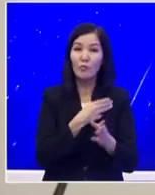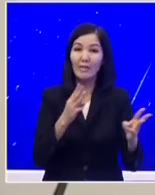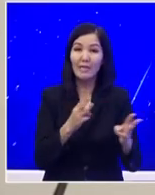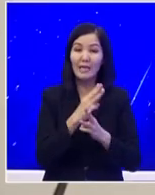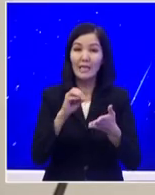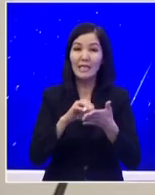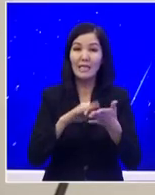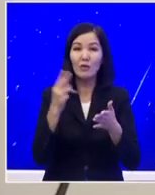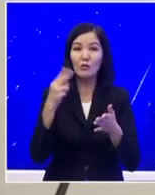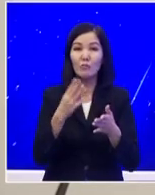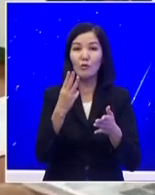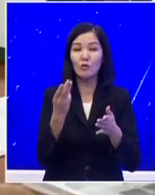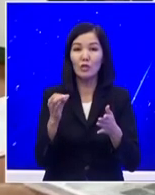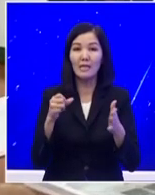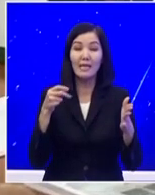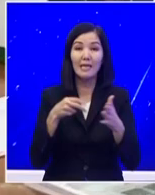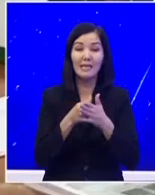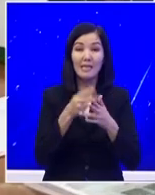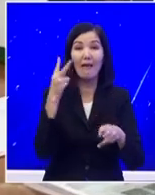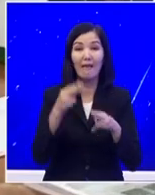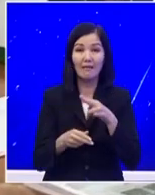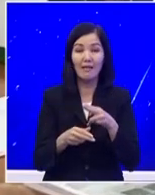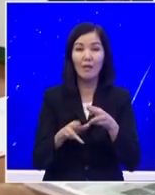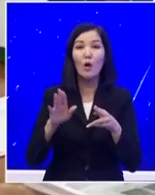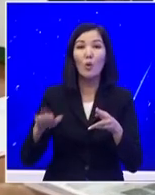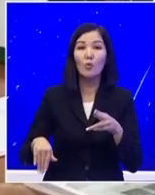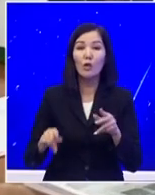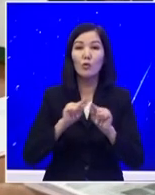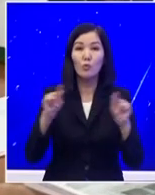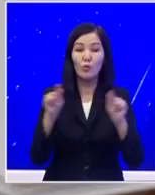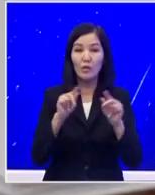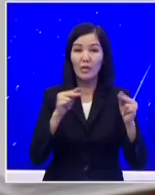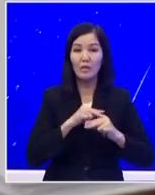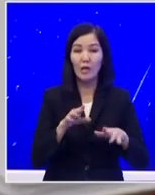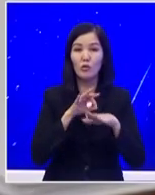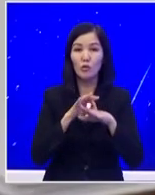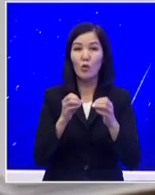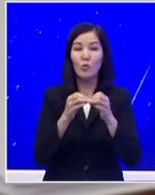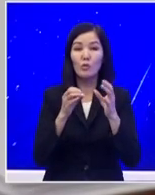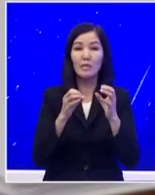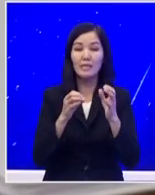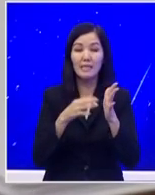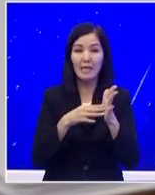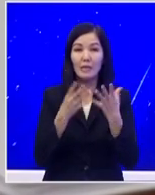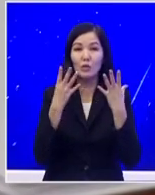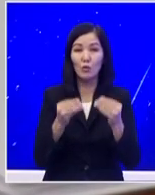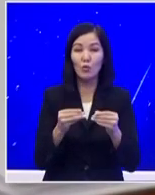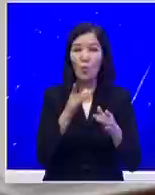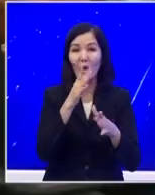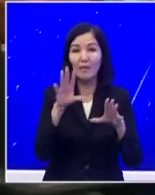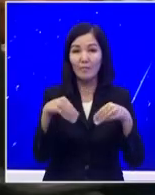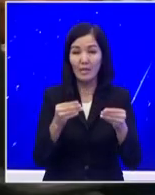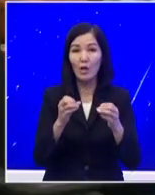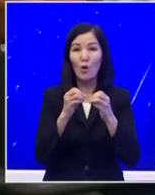Үміткерлерді тіркеу 23 шілде күні аяқталады. Артынша оларға үгіт-насихат жұмыстарына 18 күн мерзім берілді.